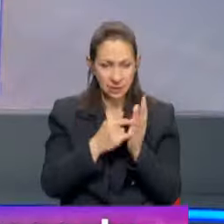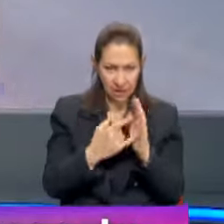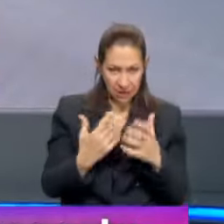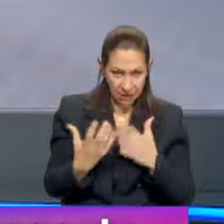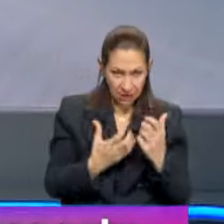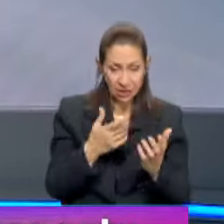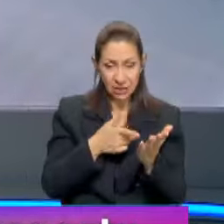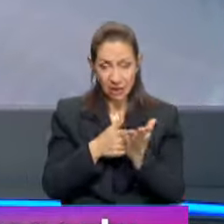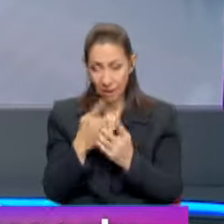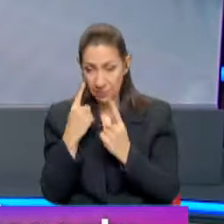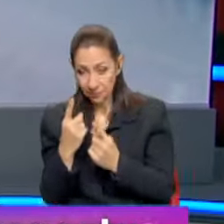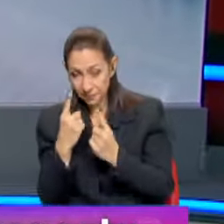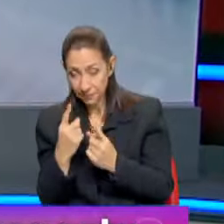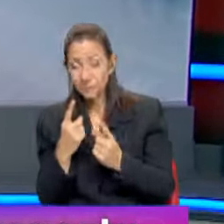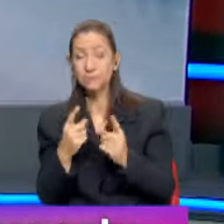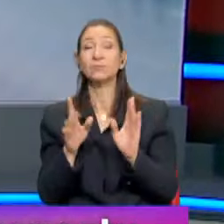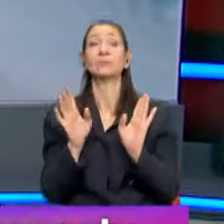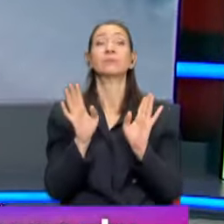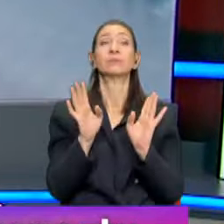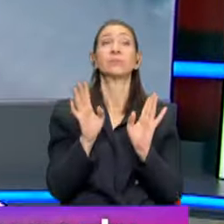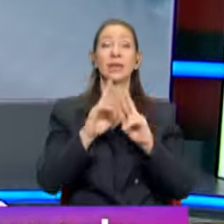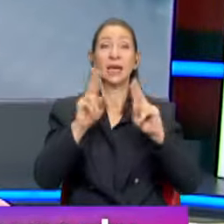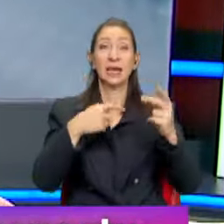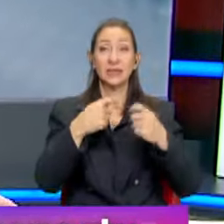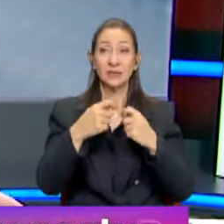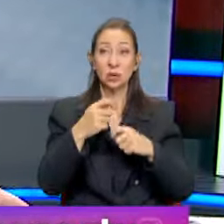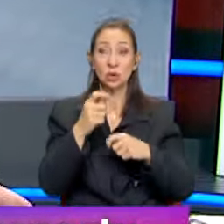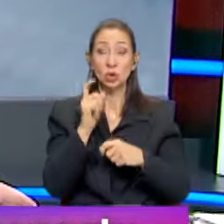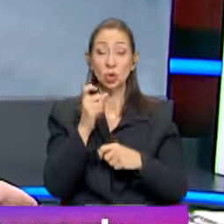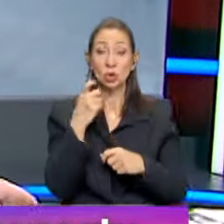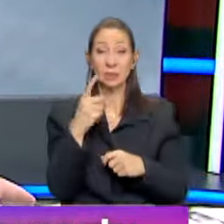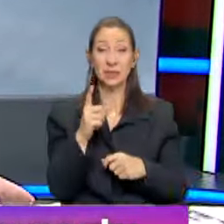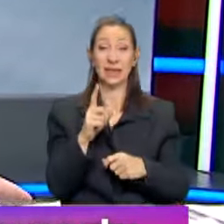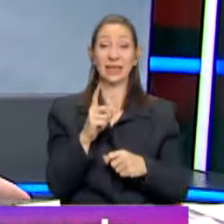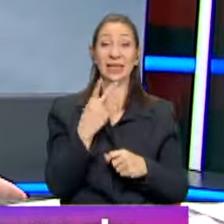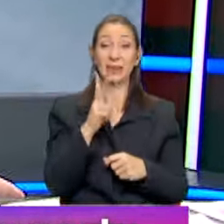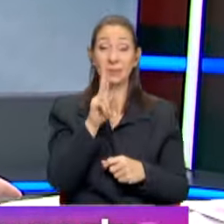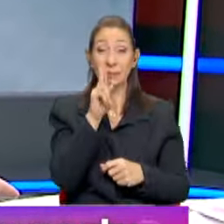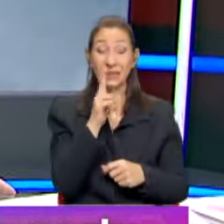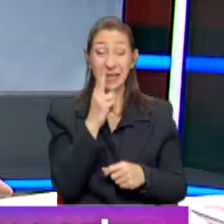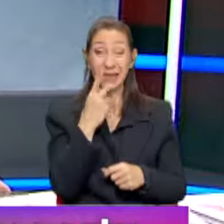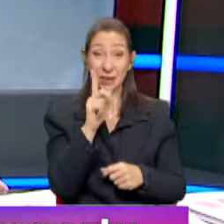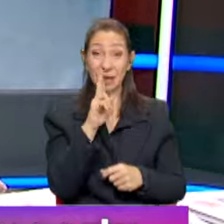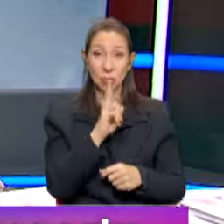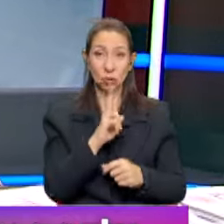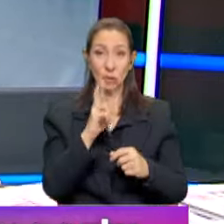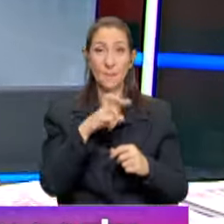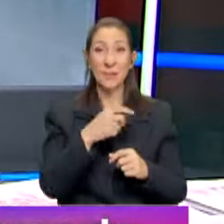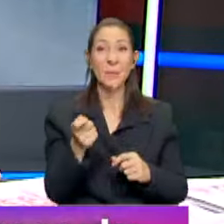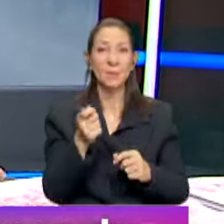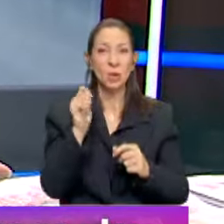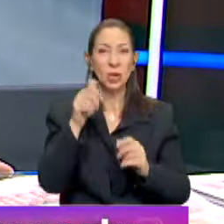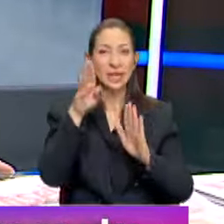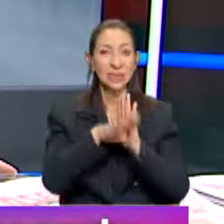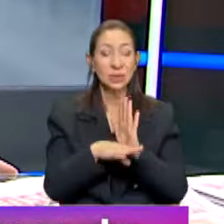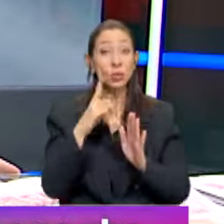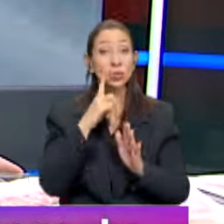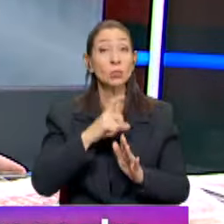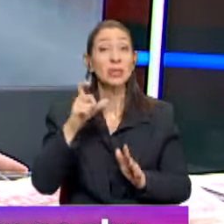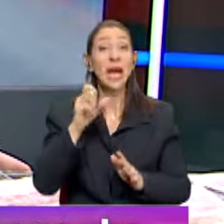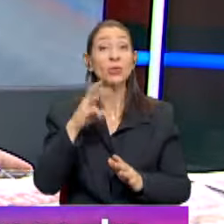uğraşacaksınız, tarlanızla mı uğraşacaksınız? Sonra esnafımız 9000'den 7200 prim gününe inecekti. Ne oldu? Cumhurbaşkanı Erdoğan